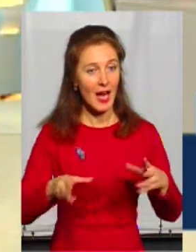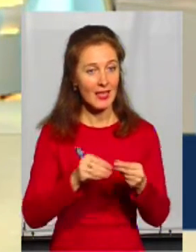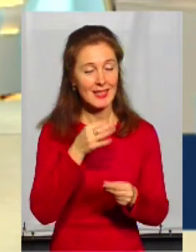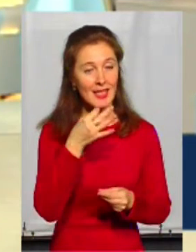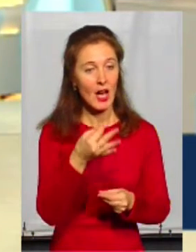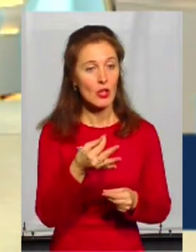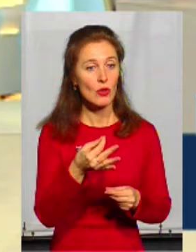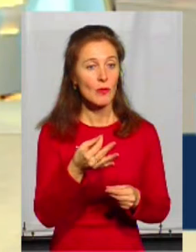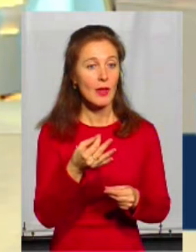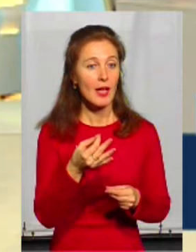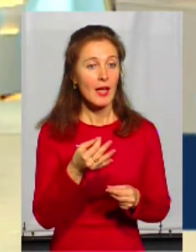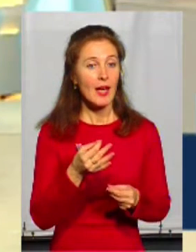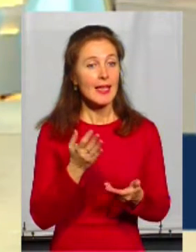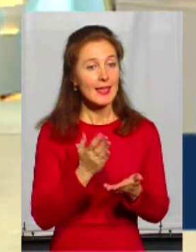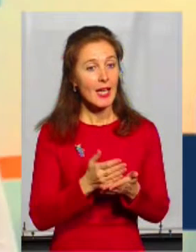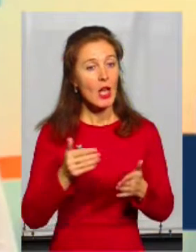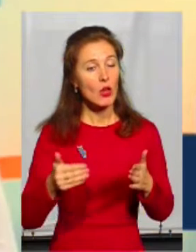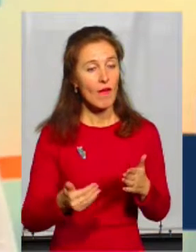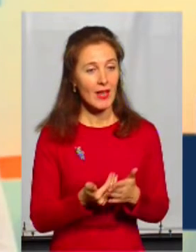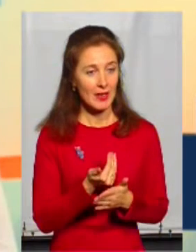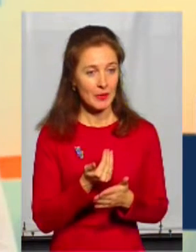скажімо, досить є новими деякі